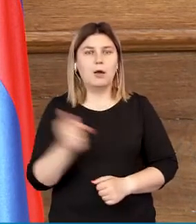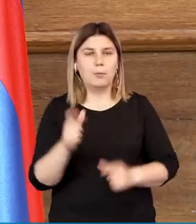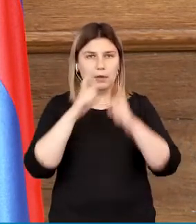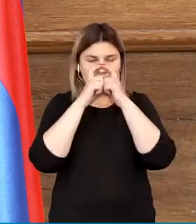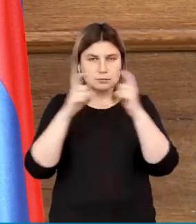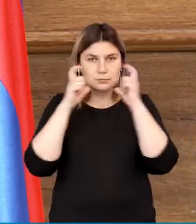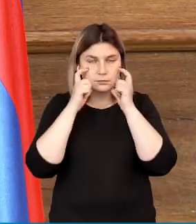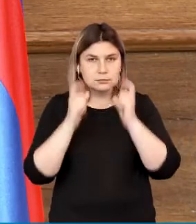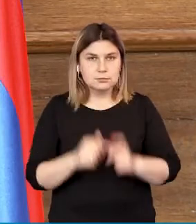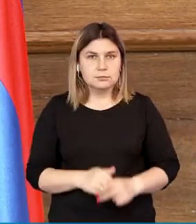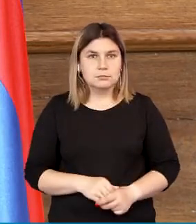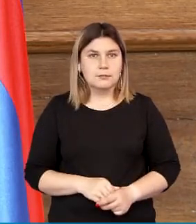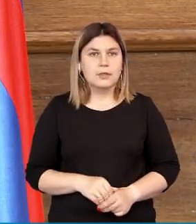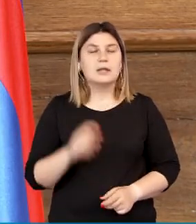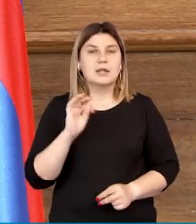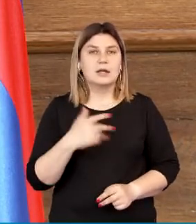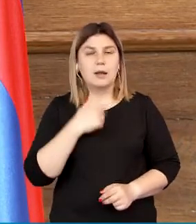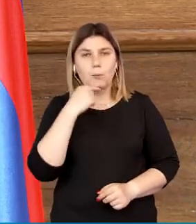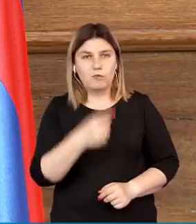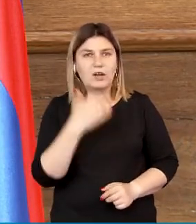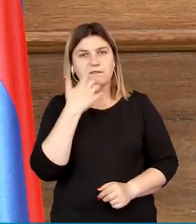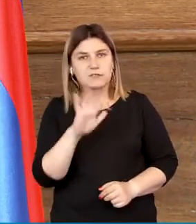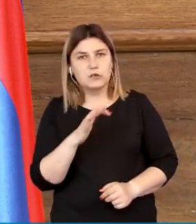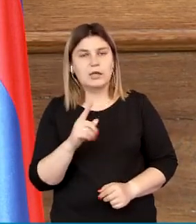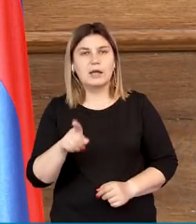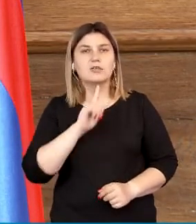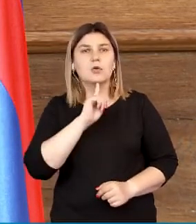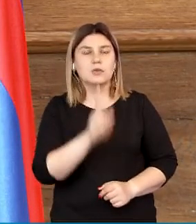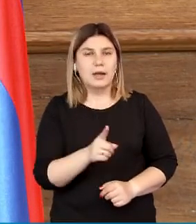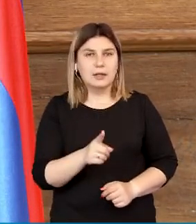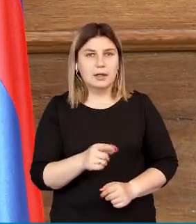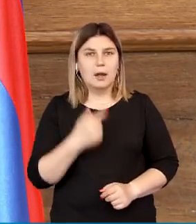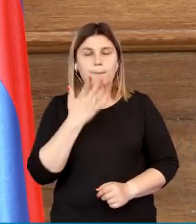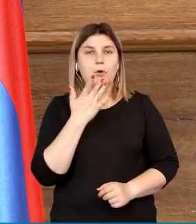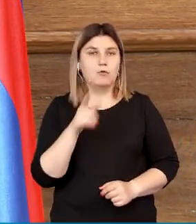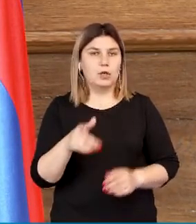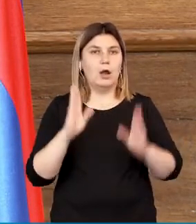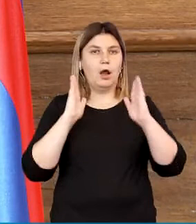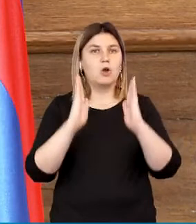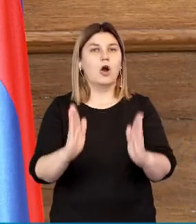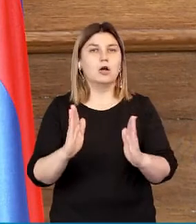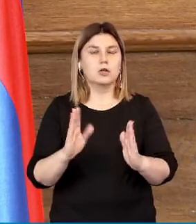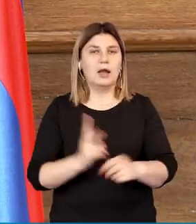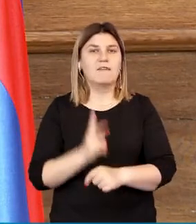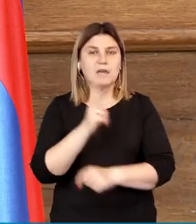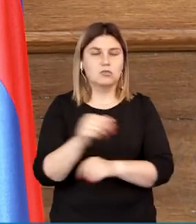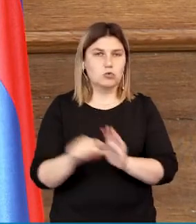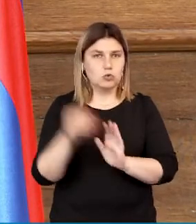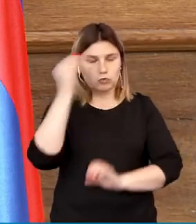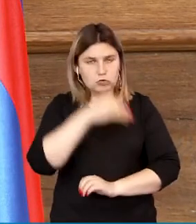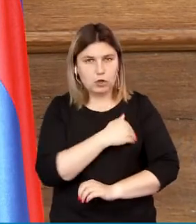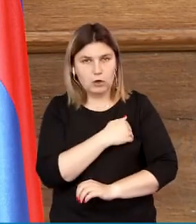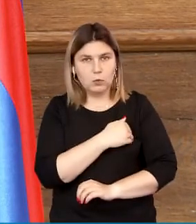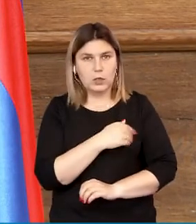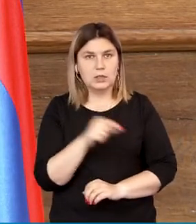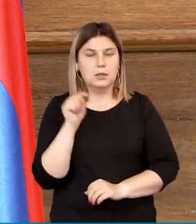nosa? Tak jak powiedziałem wcześniej, panie Damianie, jest to zalecenie i mówimy tutaj o korytarzach, wejściu do szkoły, no,